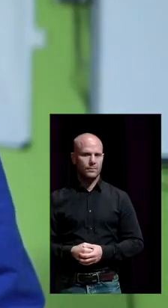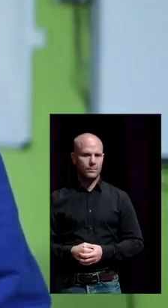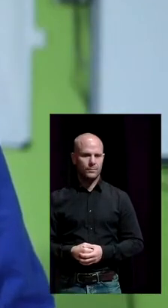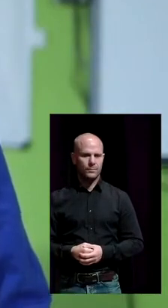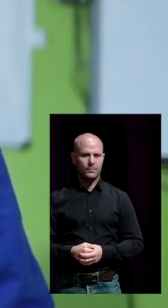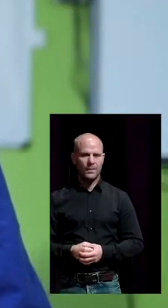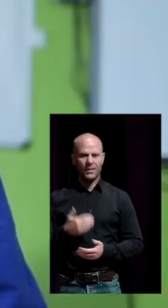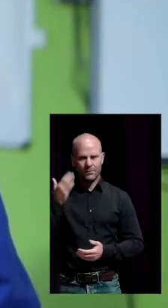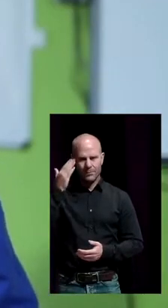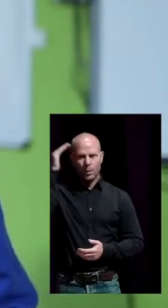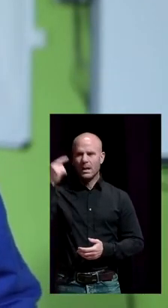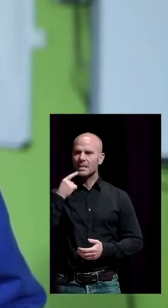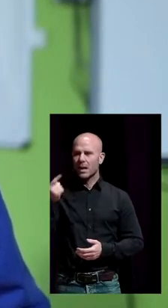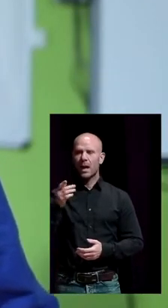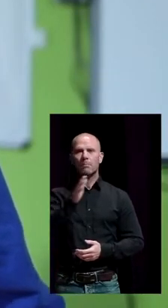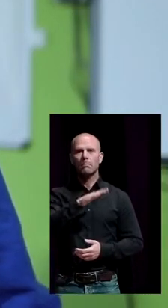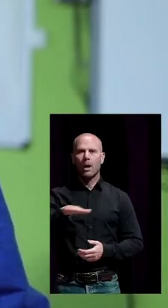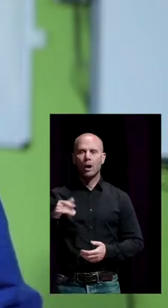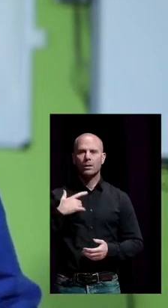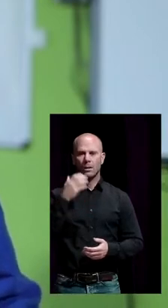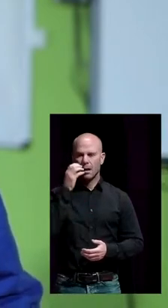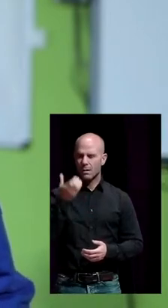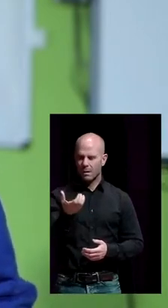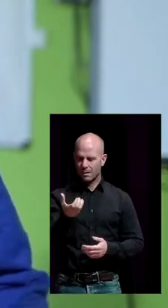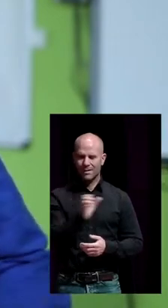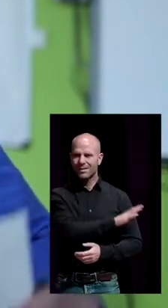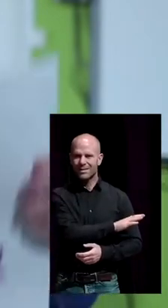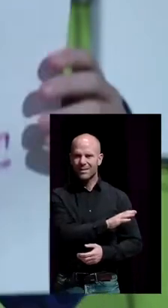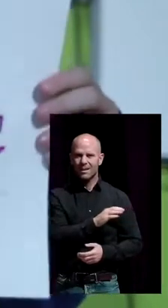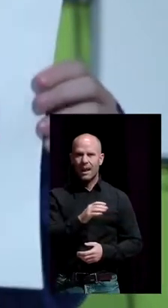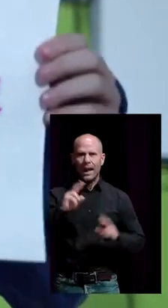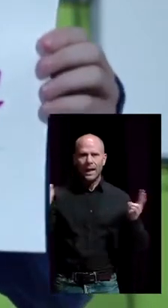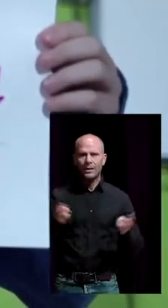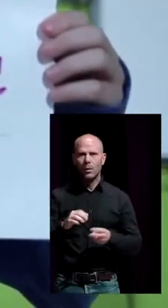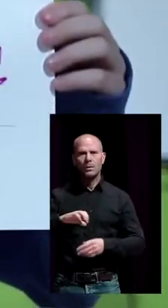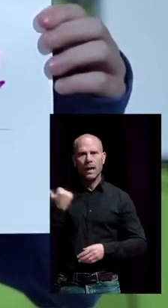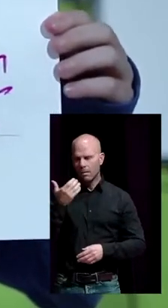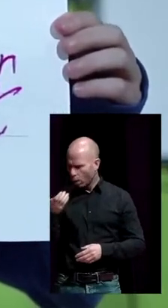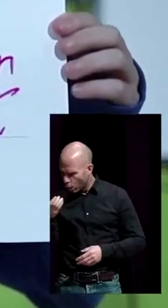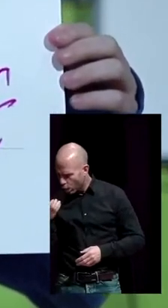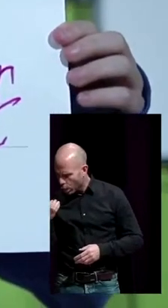Varför säger vuxna att barn ska ta ifrån sig mobilen när de använder den själv?